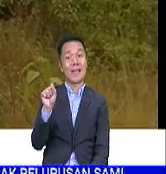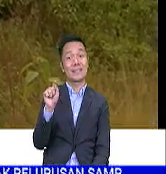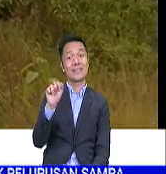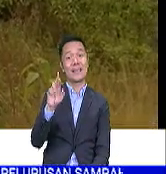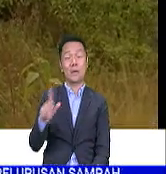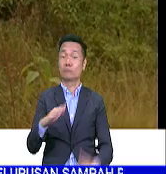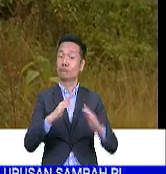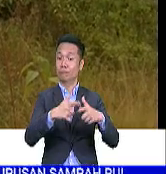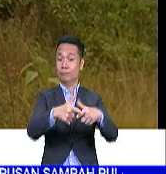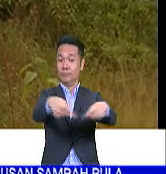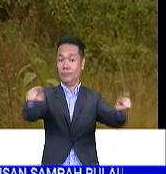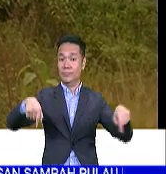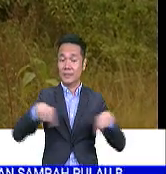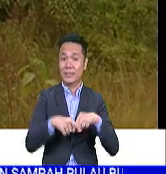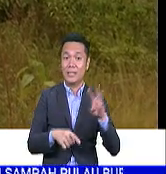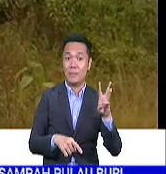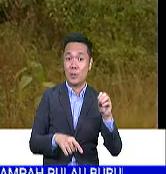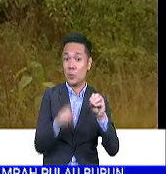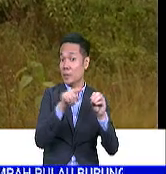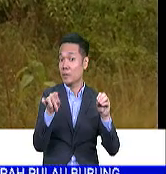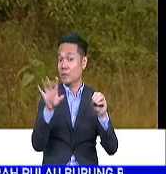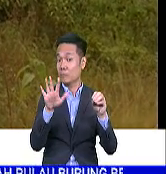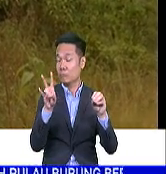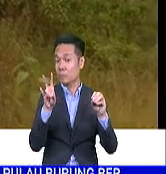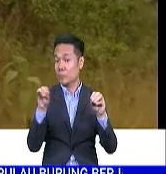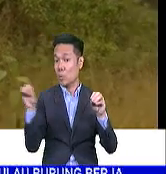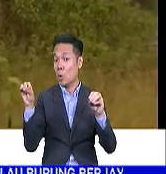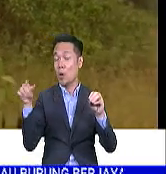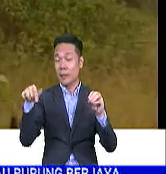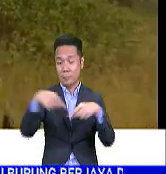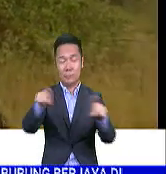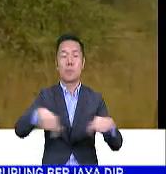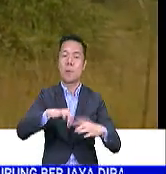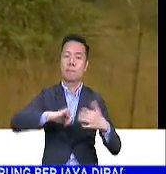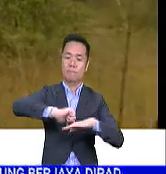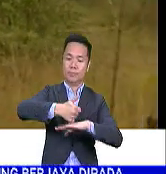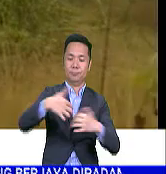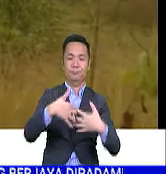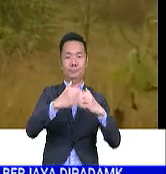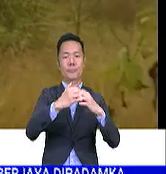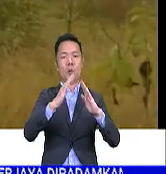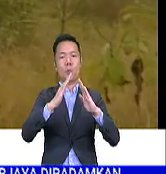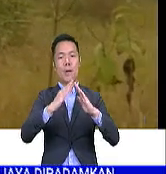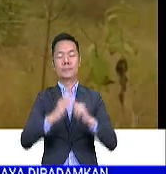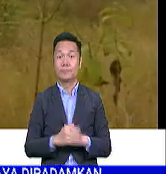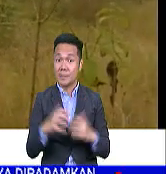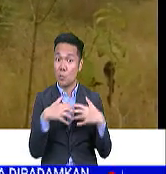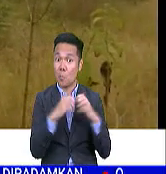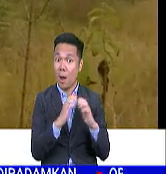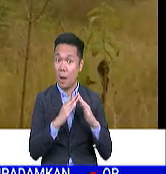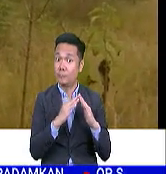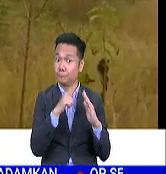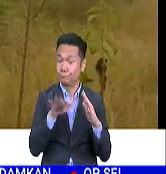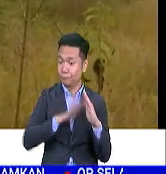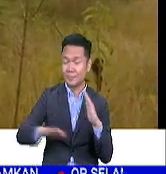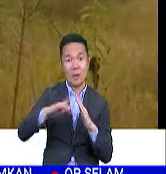tanah berkeluasan 500 hingga 600 meter persegi untuk membina sebuah kediaman. Bagi pembinaan rumah berkenaan,